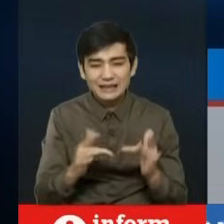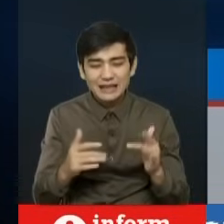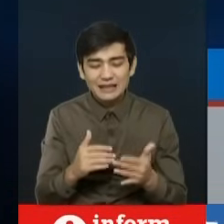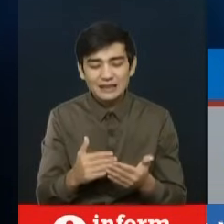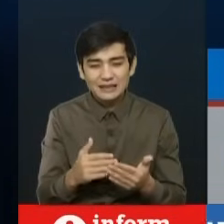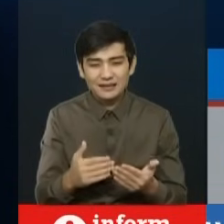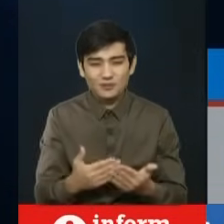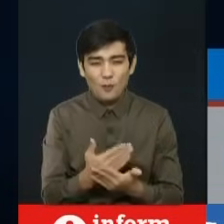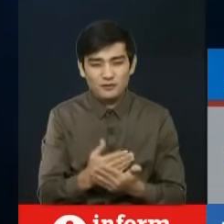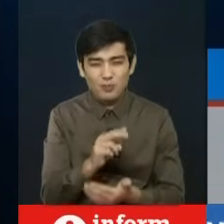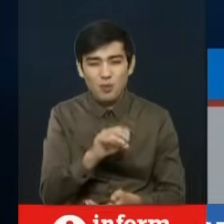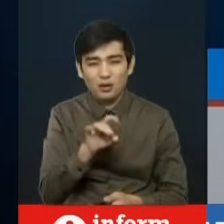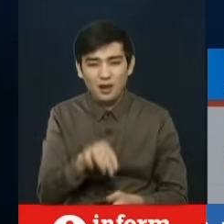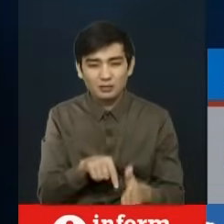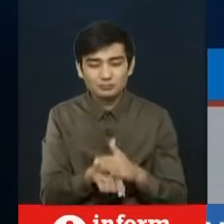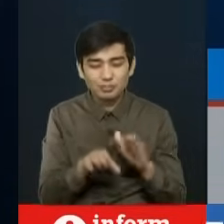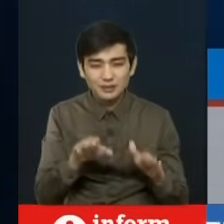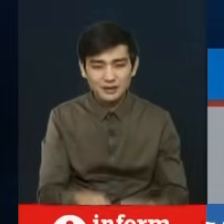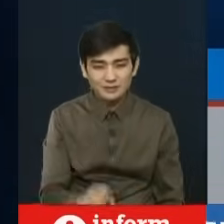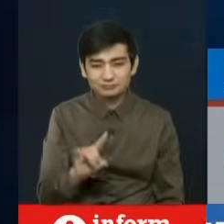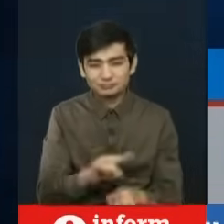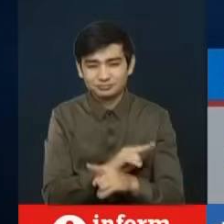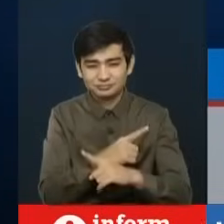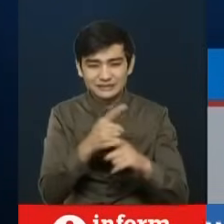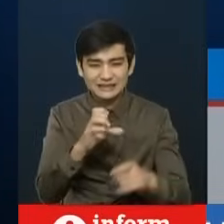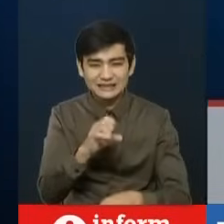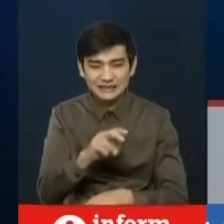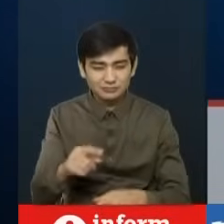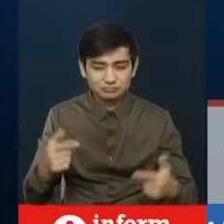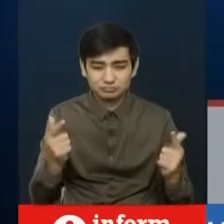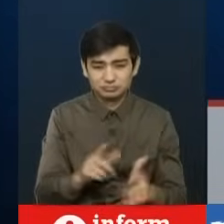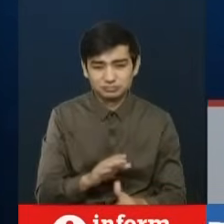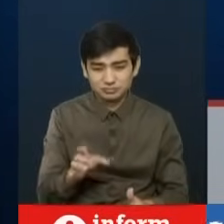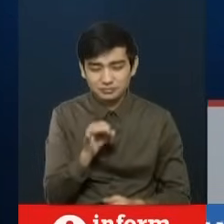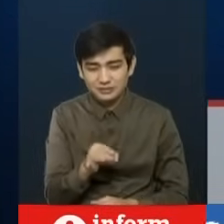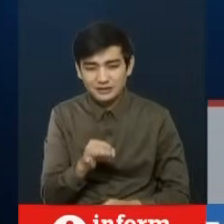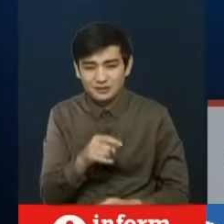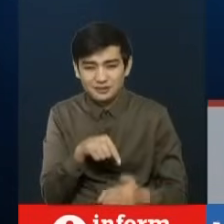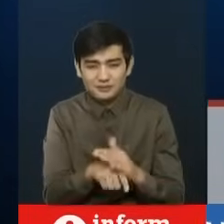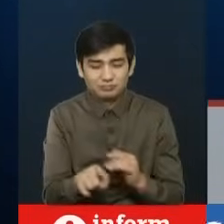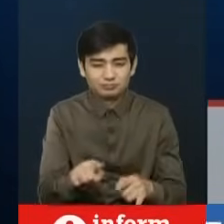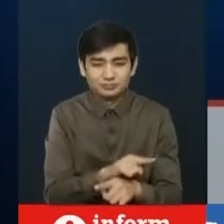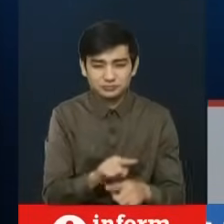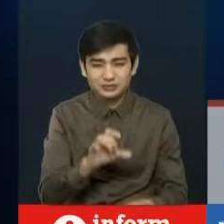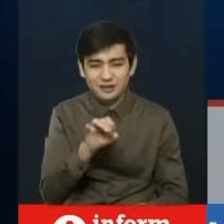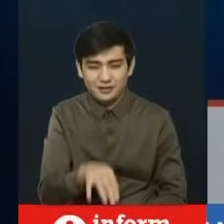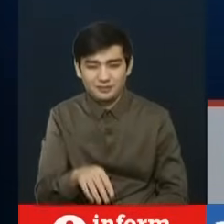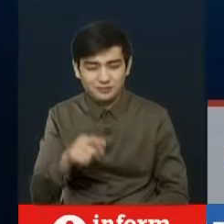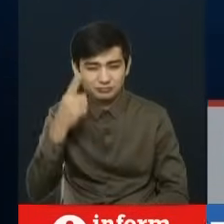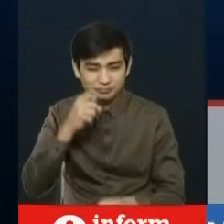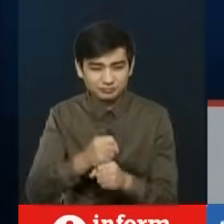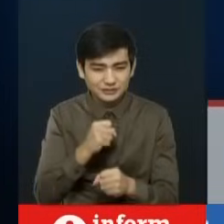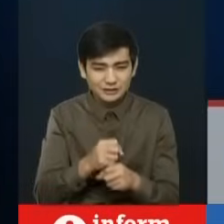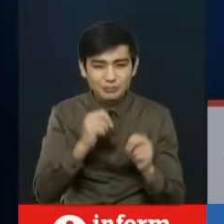указанные в рассылке сведения не соответствуют действительности А прикреплённая ссылка ведёт на фальшивый сайт созданный от имени